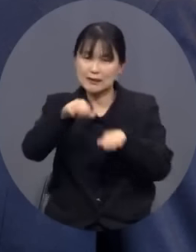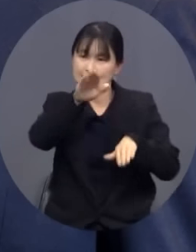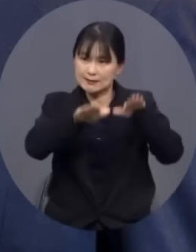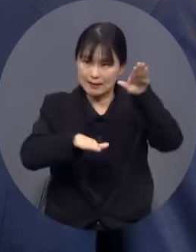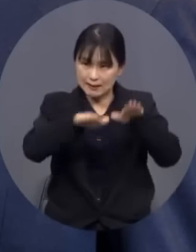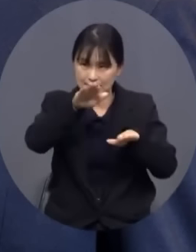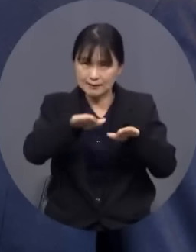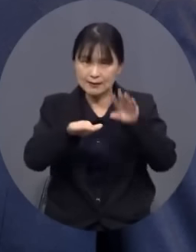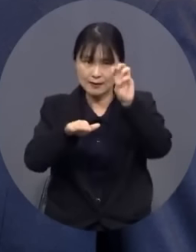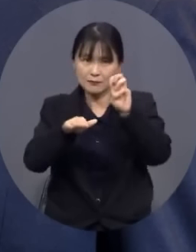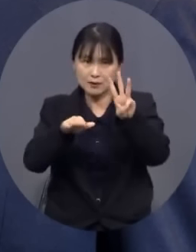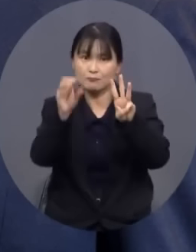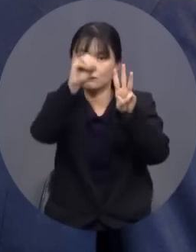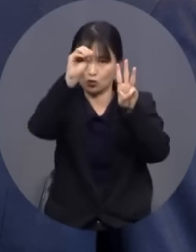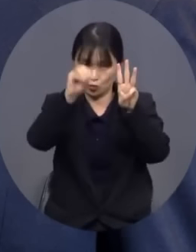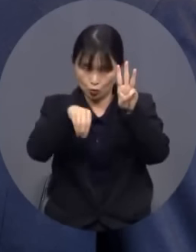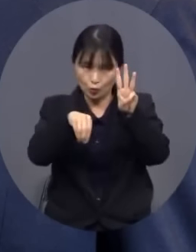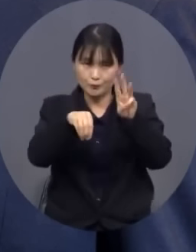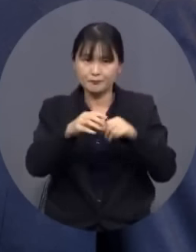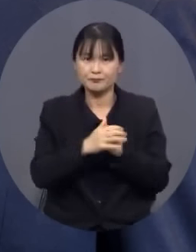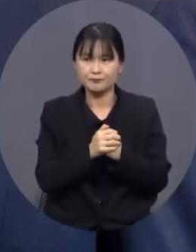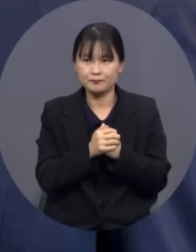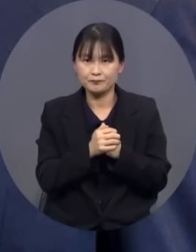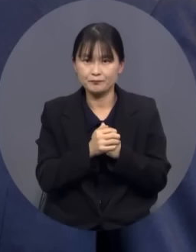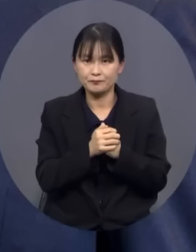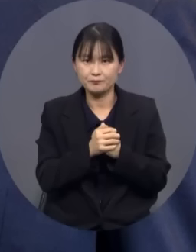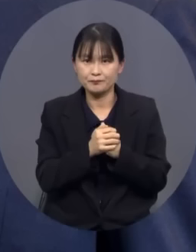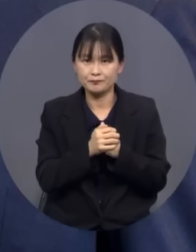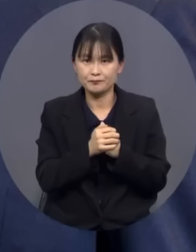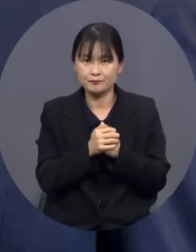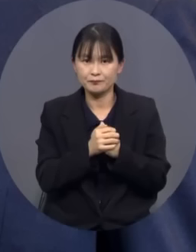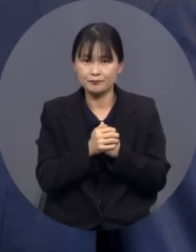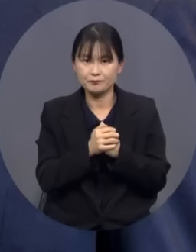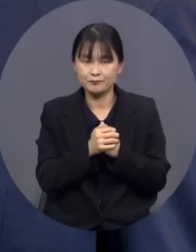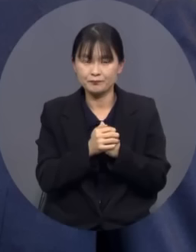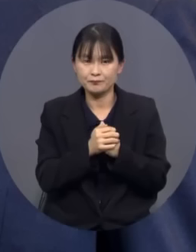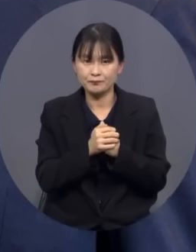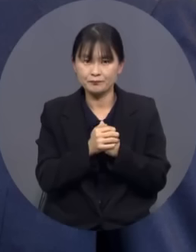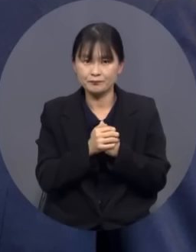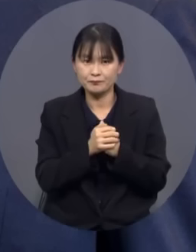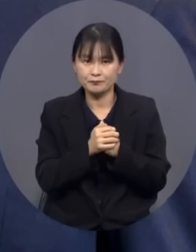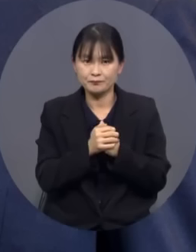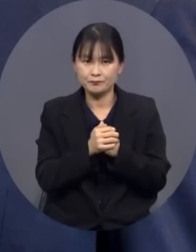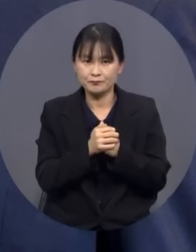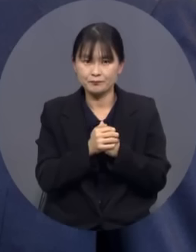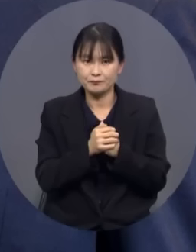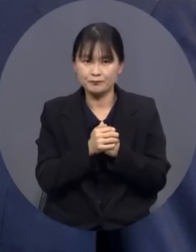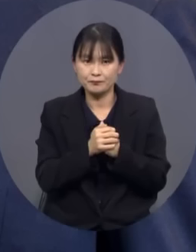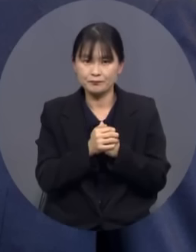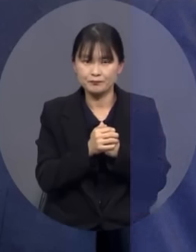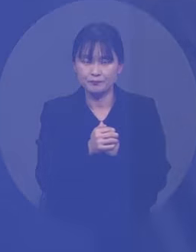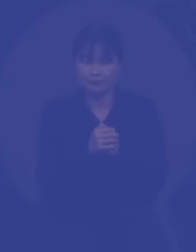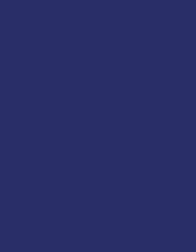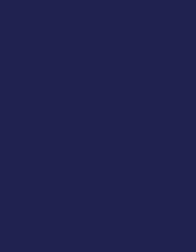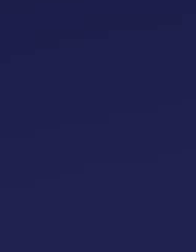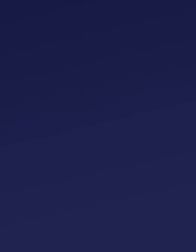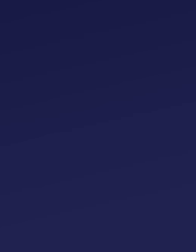격차는 33% 포인트였습니다 MBC 뉴스 조연입니다